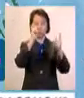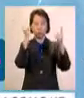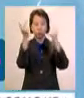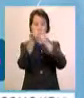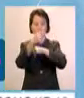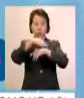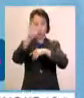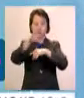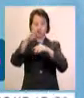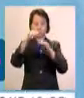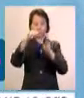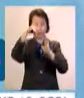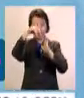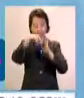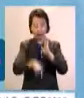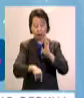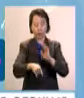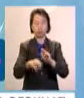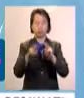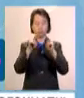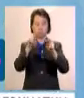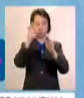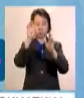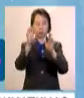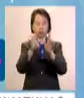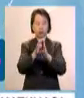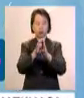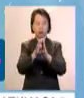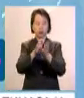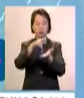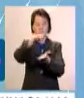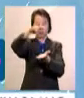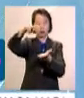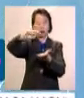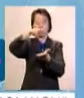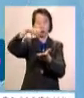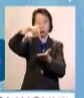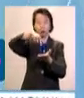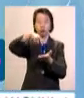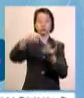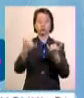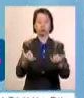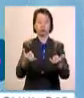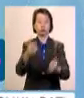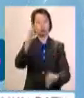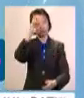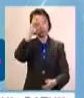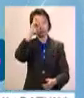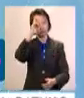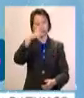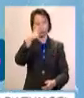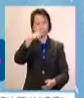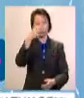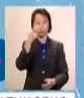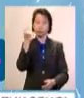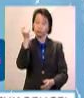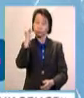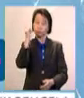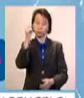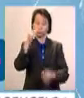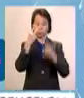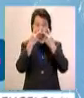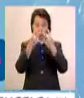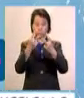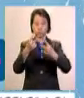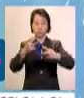dengan lebih terperinci pula, kita beralih ke paparan imej gema radar terkini. Seperti yang saya nyatakan sebentar tadi,